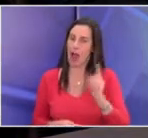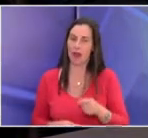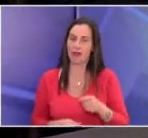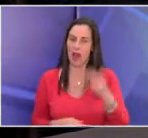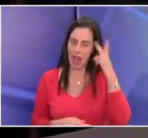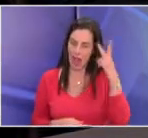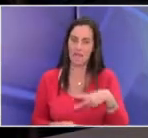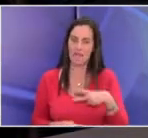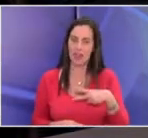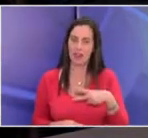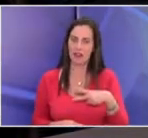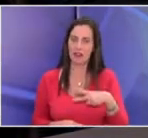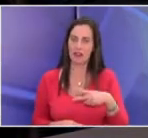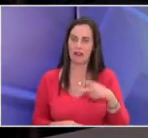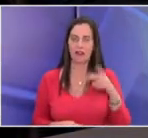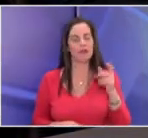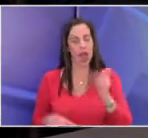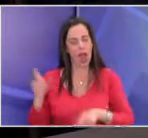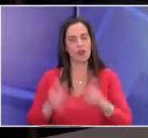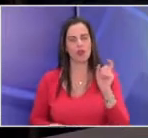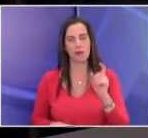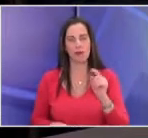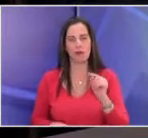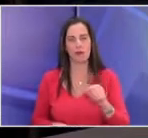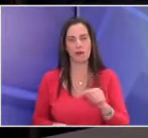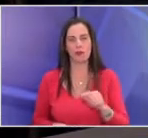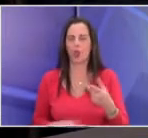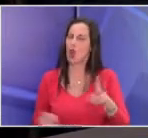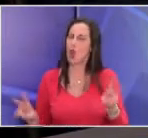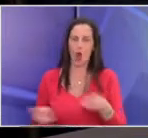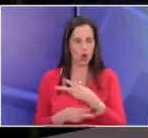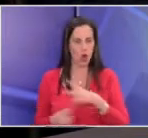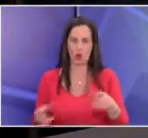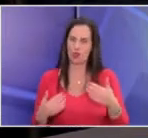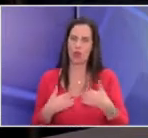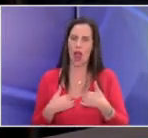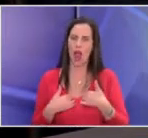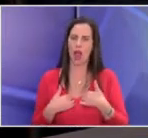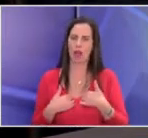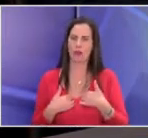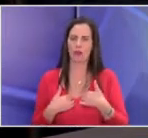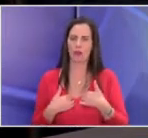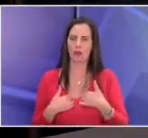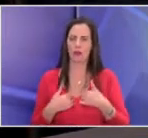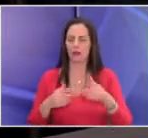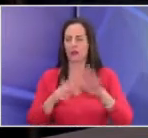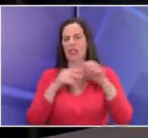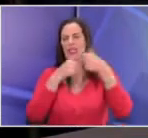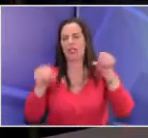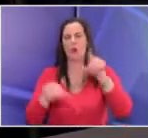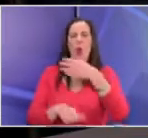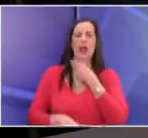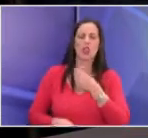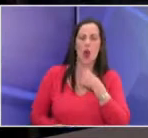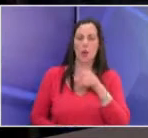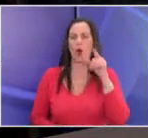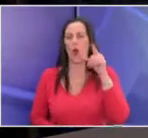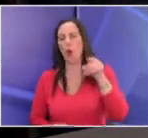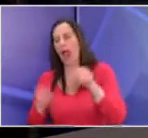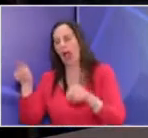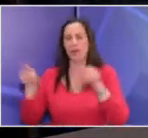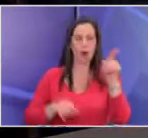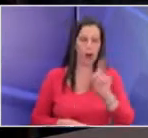של משפחת מנגיסטו, הוא סיפור של מדינת ישראל, של אזרחי ישראל, שצריכים להיות ערבים אחד לשני, ולדאוג לזה